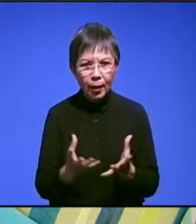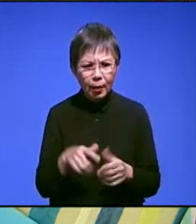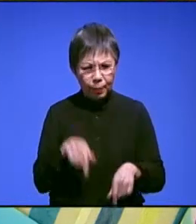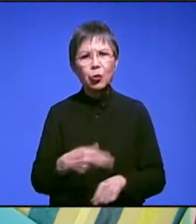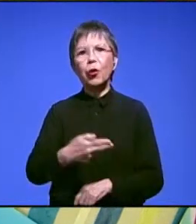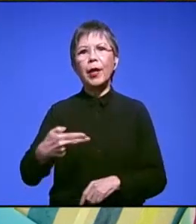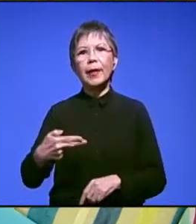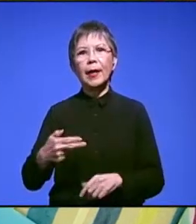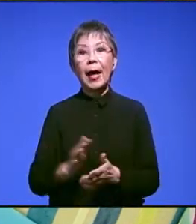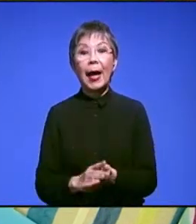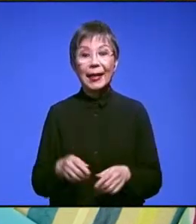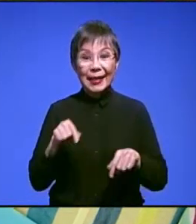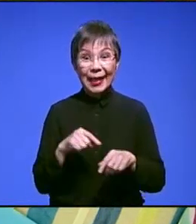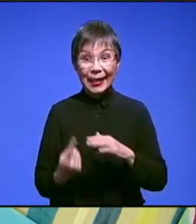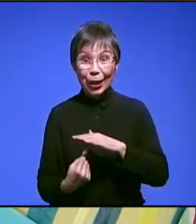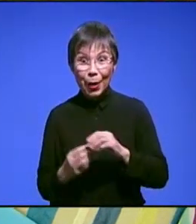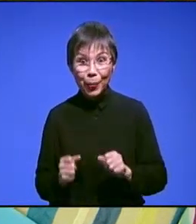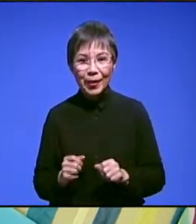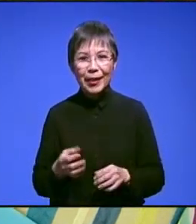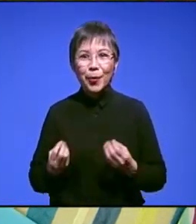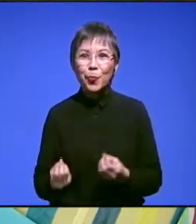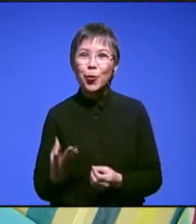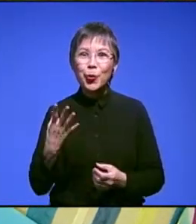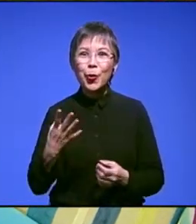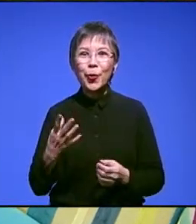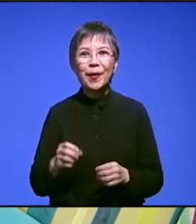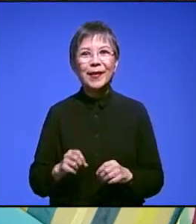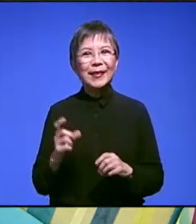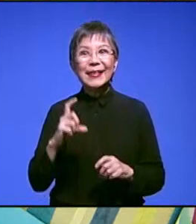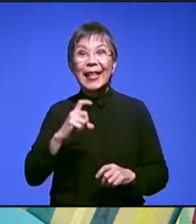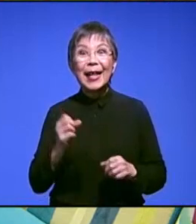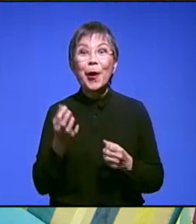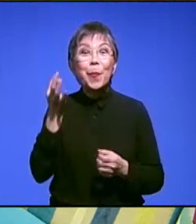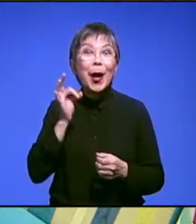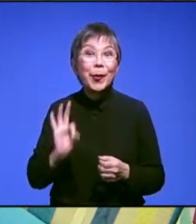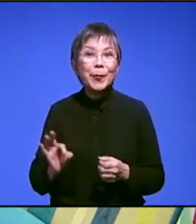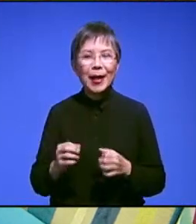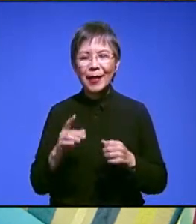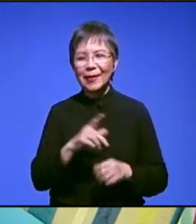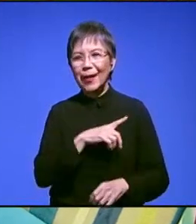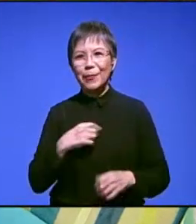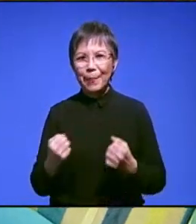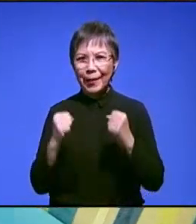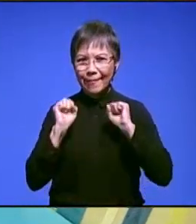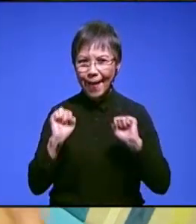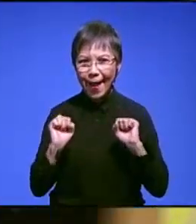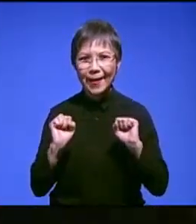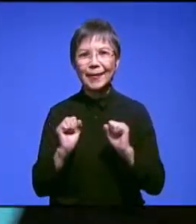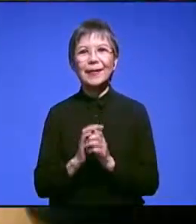berjalannya waktu, muncullah tren-tren baru itu supaya kita tetap bisa beradaptasi dan bertahan selama masa pandemi.